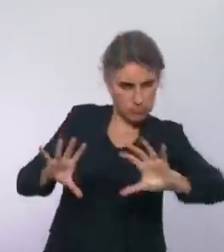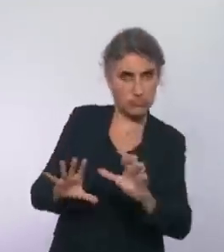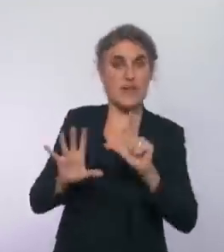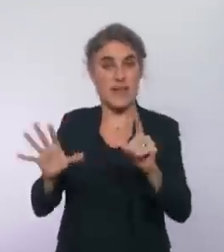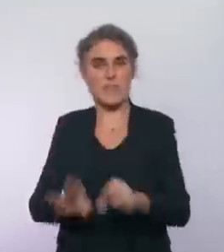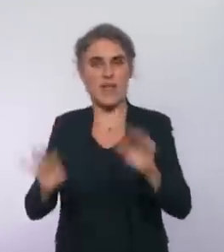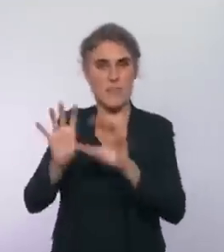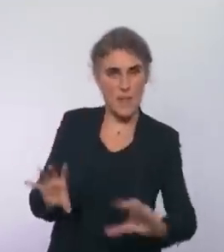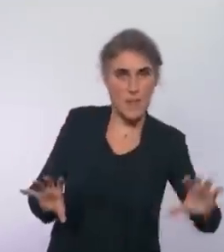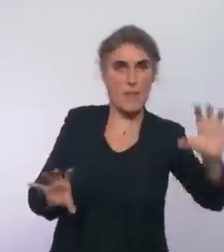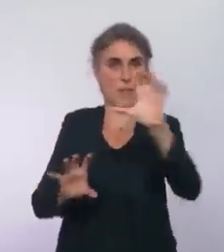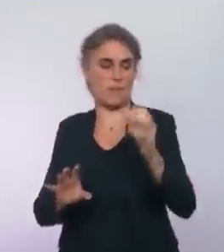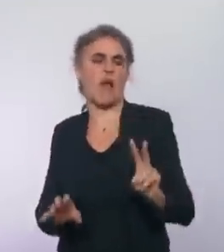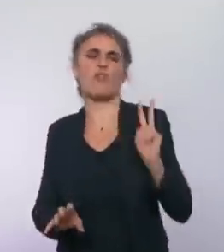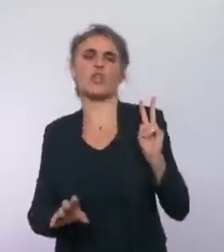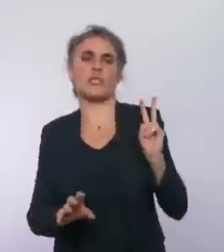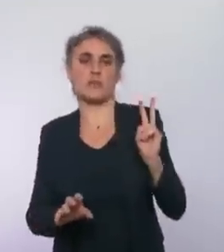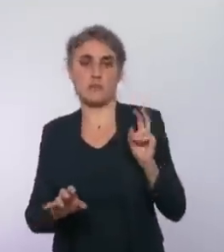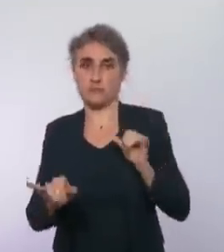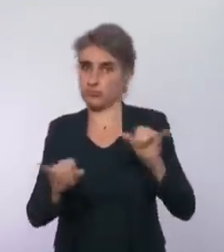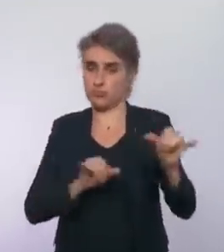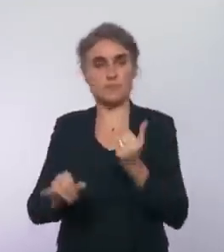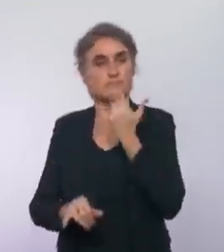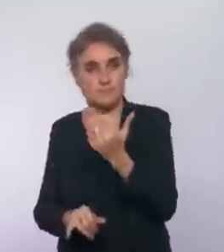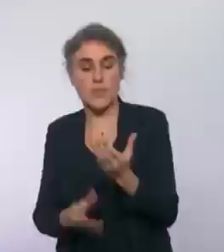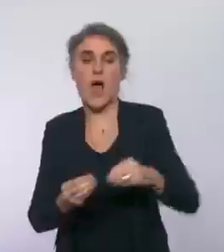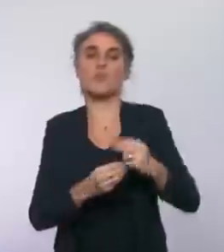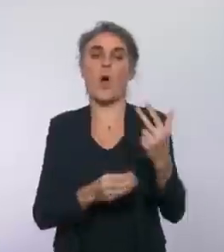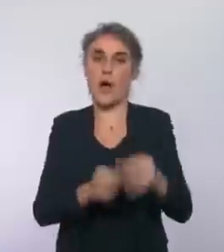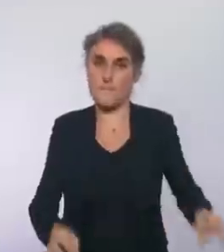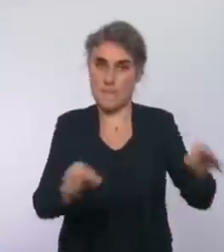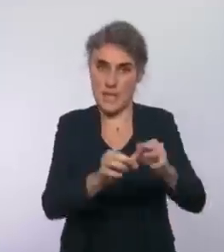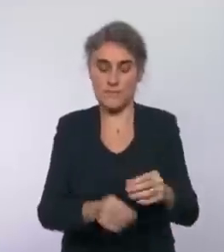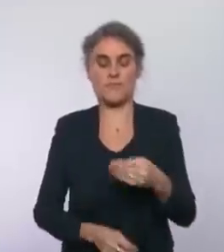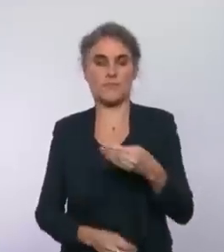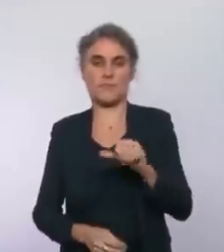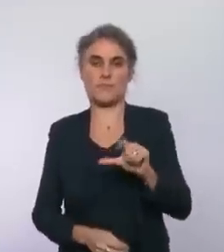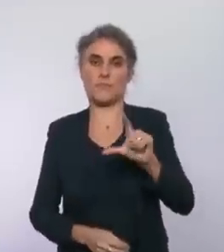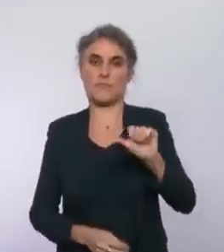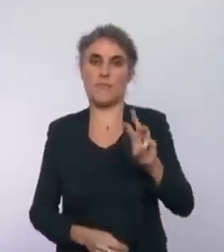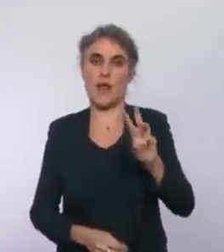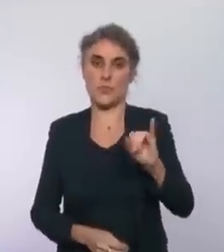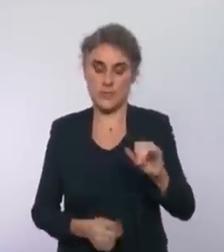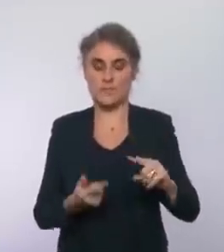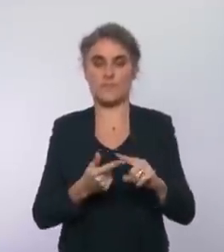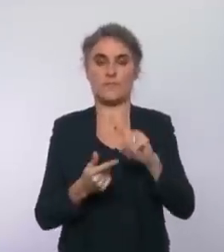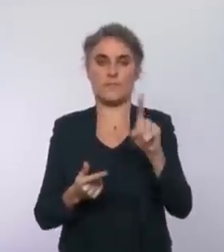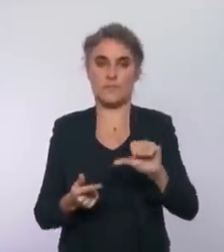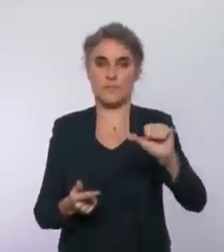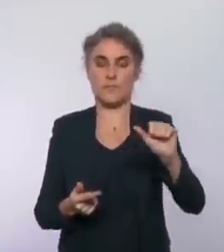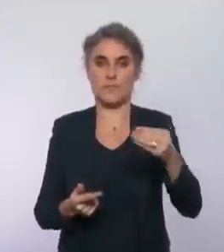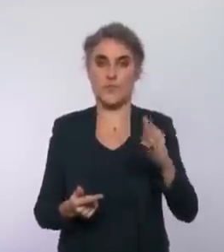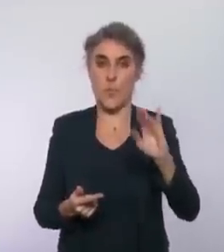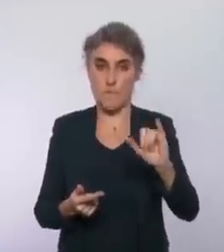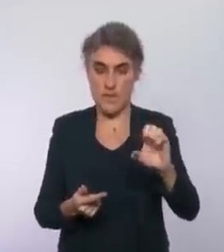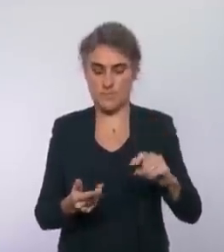étaient suspendus depuis vendredi dernier. S'y ajouteront 3 pays, le Malawi, la Zambie et l'île Maurice.